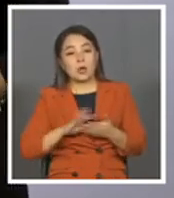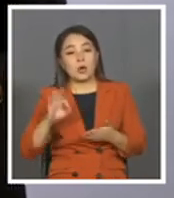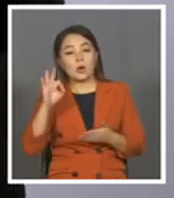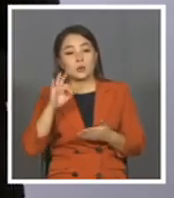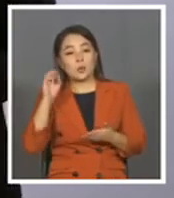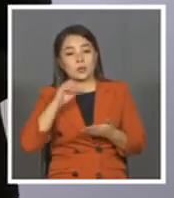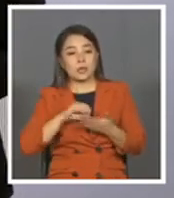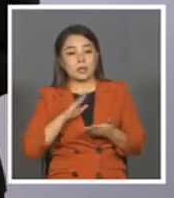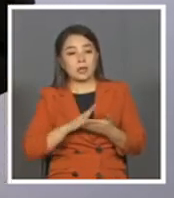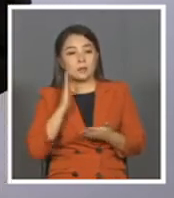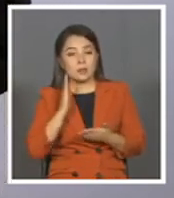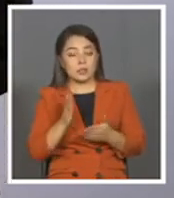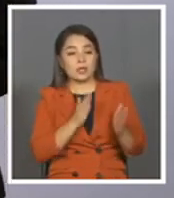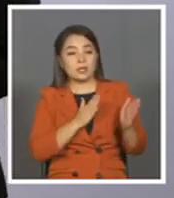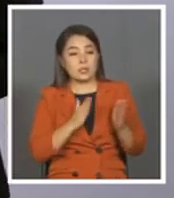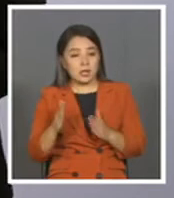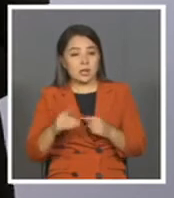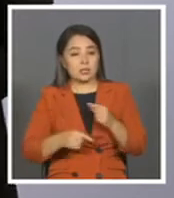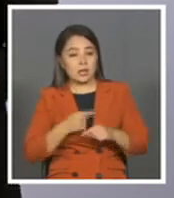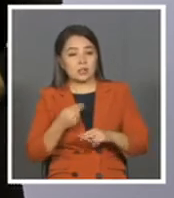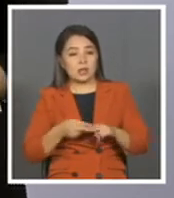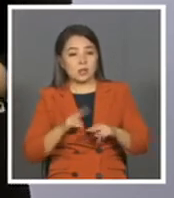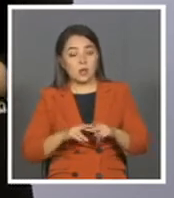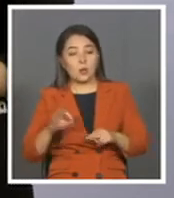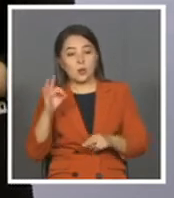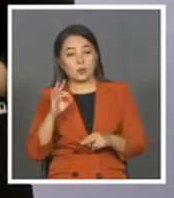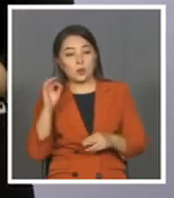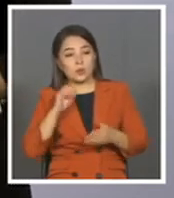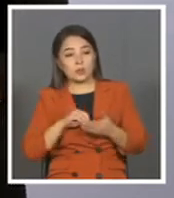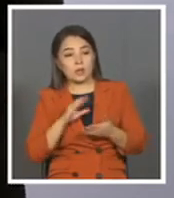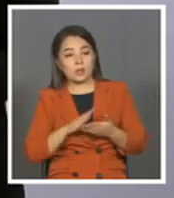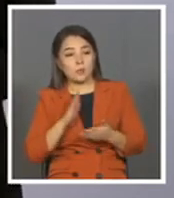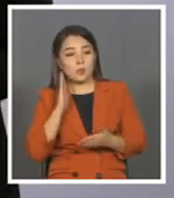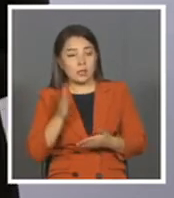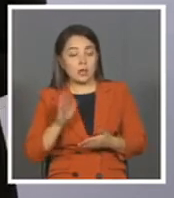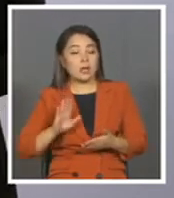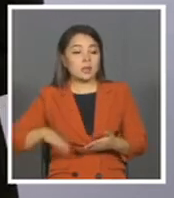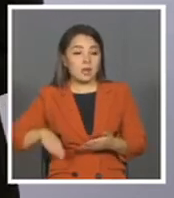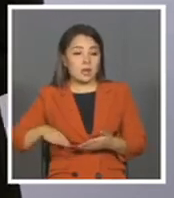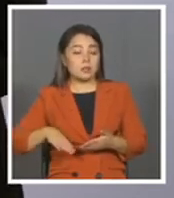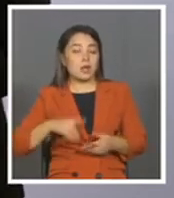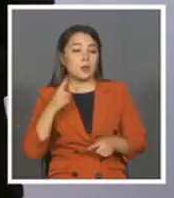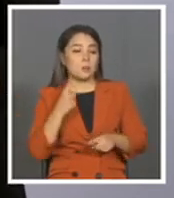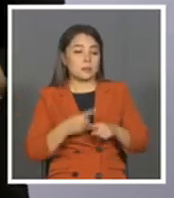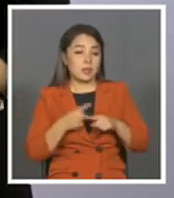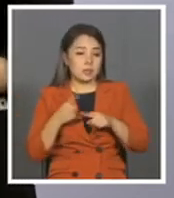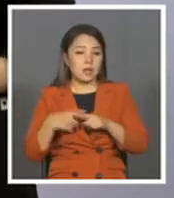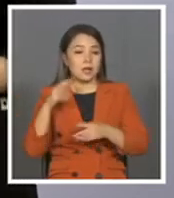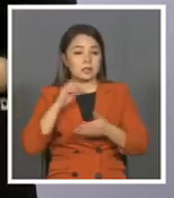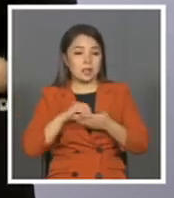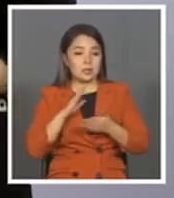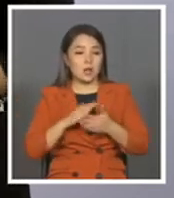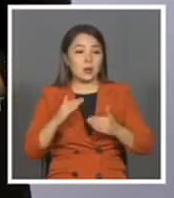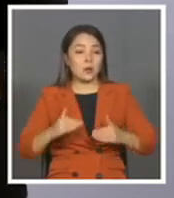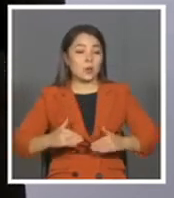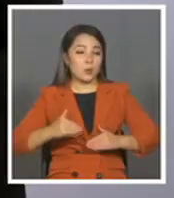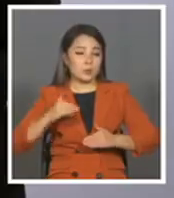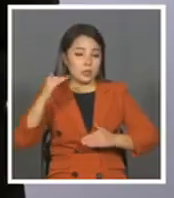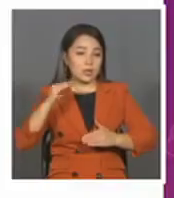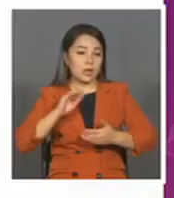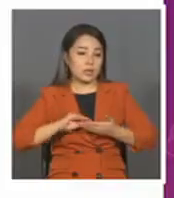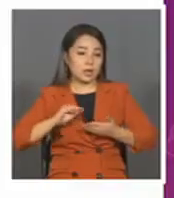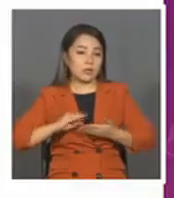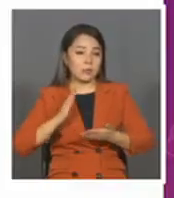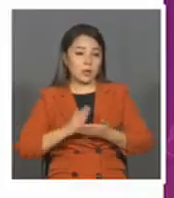келеді. Демек, тізбектегі келесі сан 0 саны болады. Одан кейін оң сандарды өсу ретімен жазамыз. Сонда